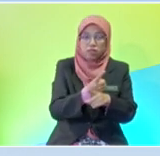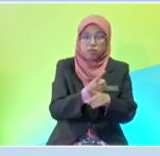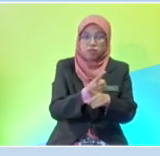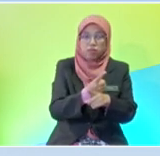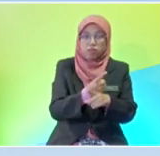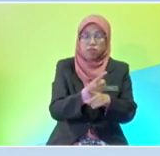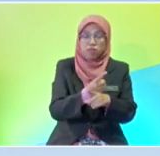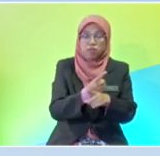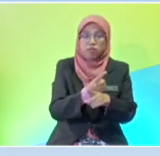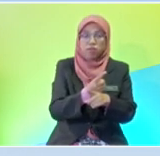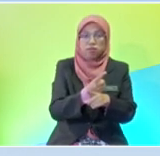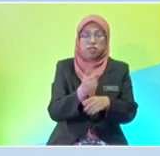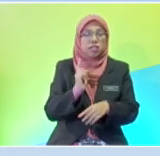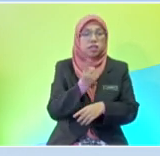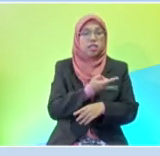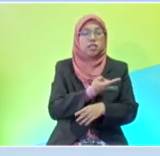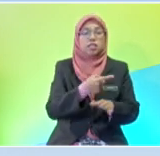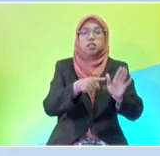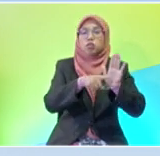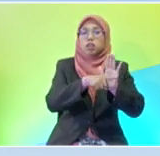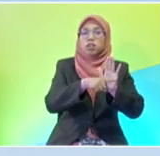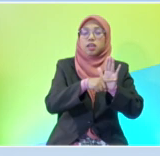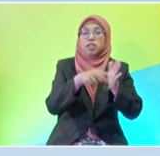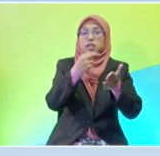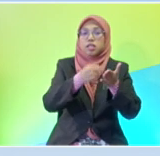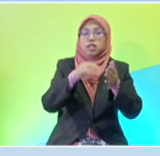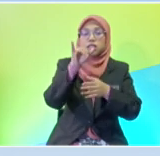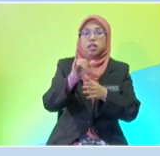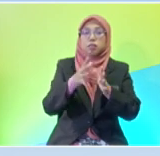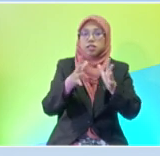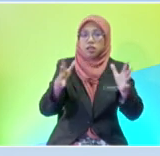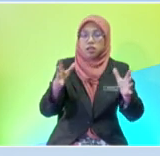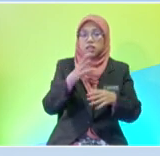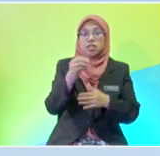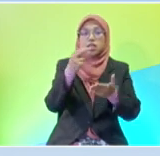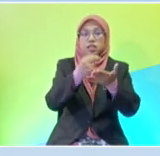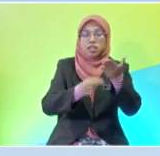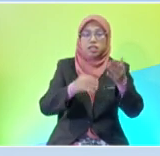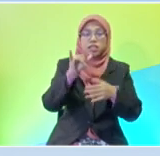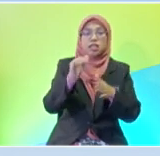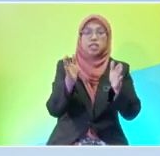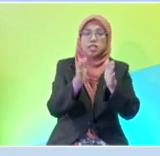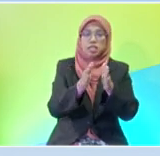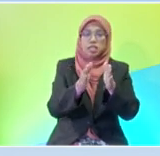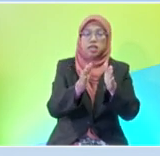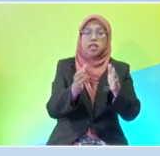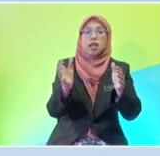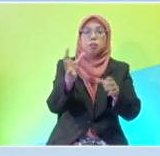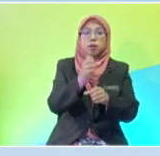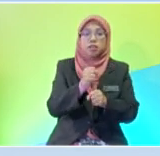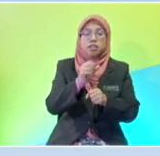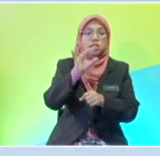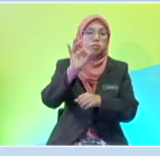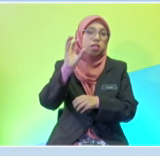kan kita menolakkan nilai yang besar dan nilai kecil dapat 90 Ringgit kalau jawabannya